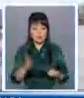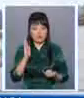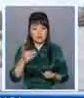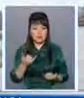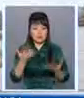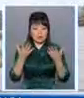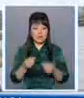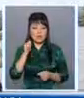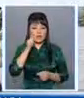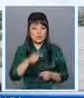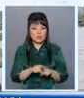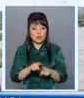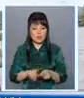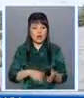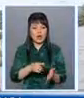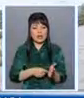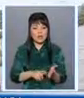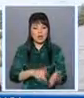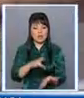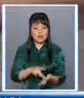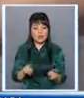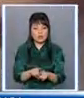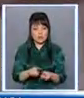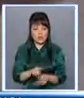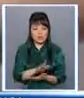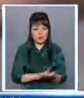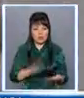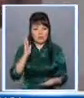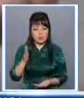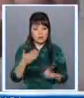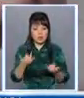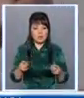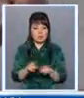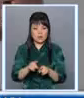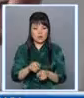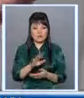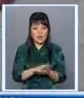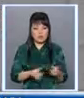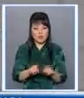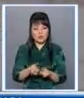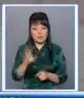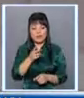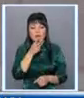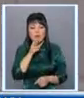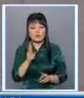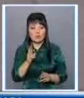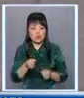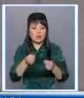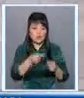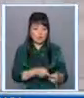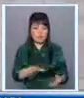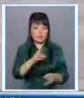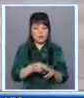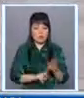Ертең бұл шара Қарағанды қаласында жалғасады. Жастарды жаман әдеттен арылуға шақыратын игі бастама шылымға әуес адамдарды ойландырады